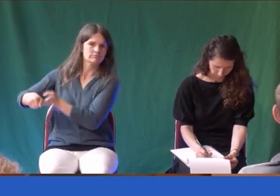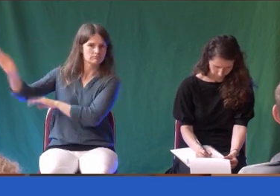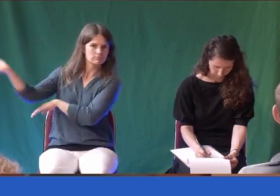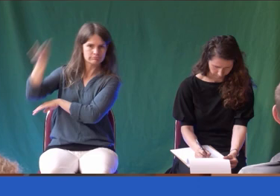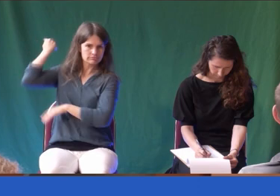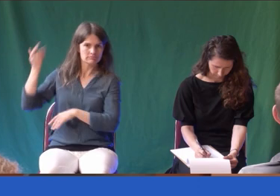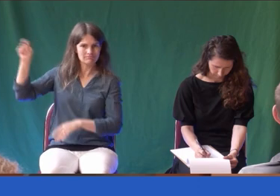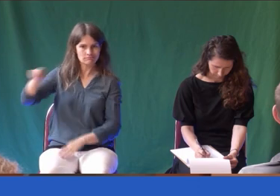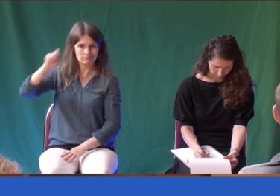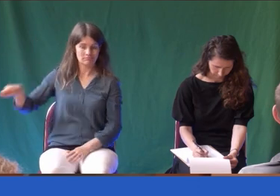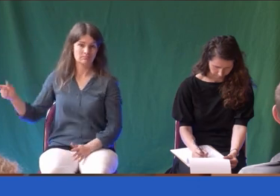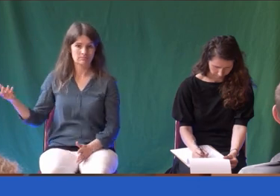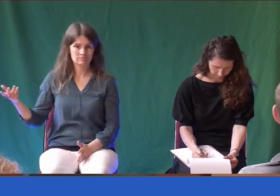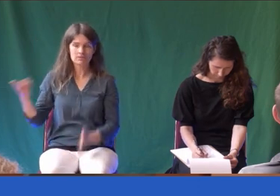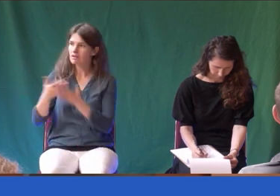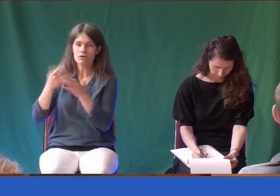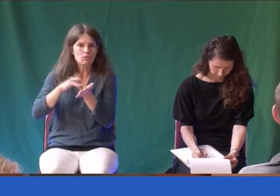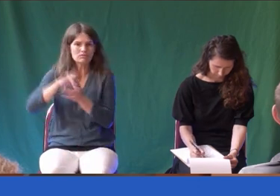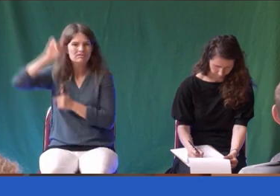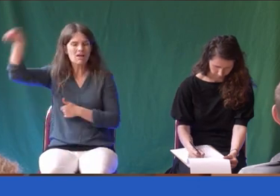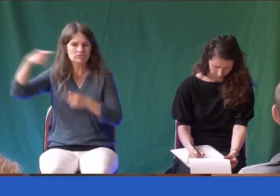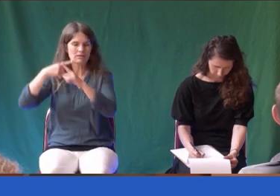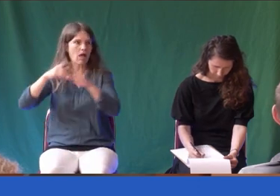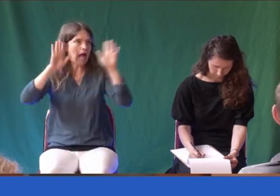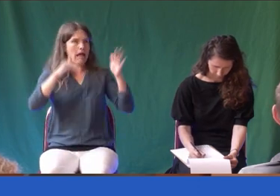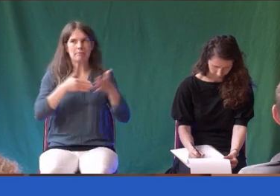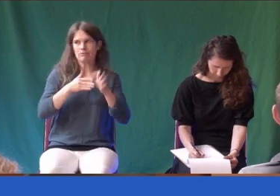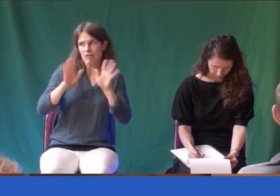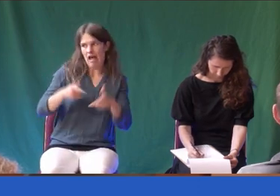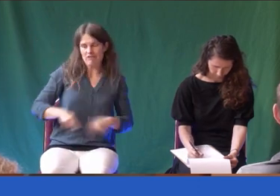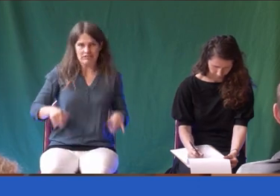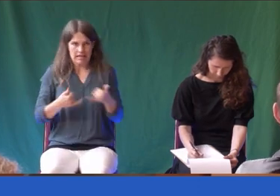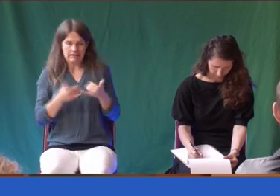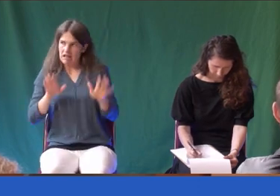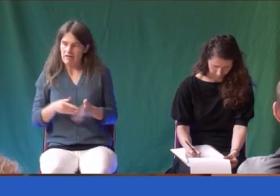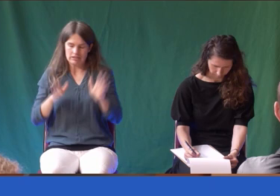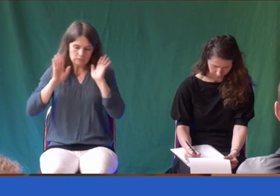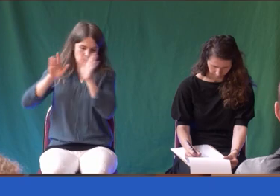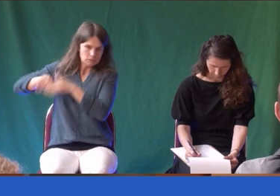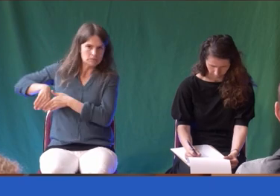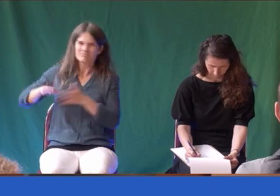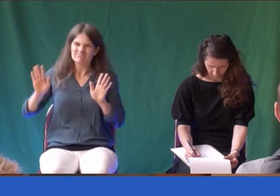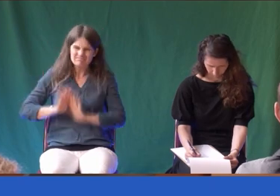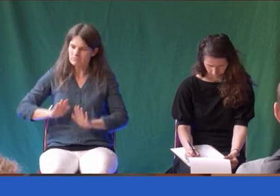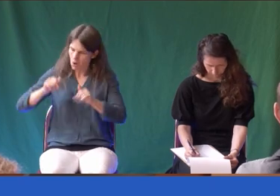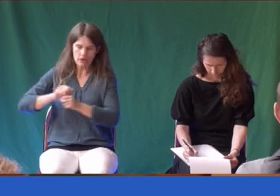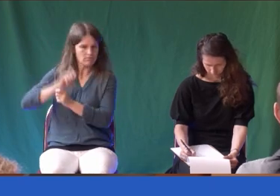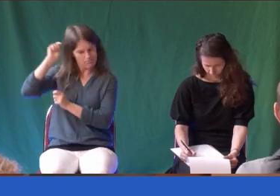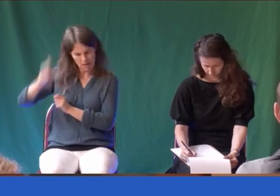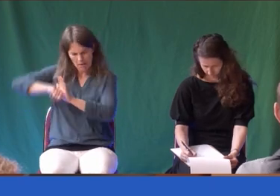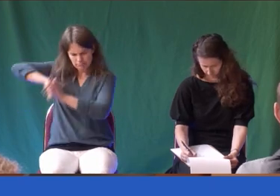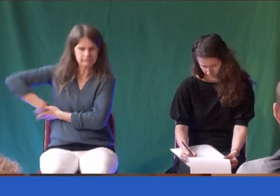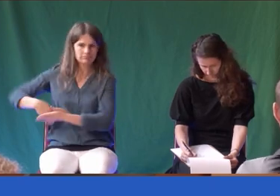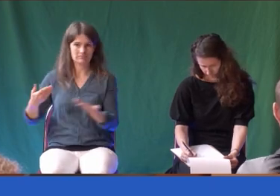überhaupt Eltern sein können noch immer wird gesellschaftlich und infolgedessen auch von Einzelpersonen